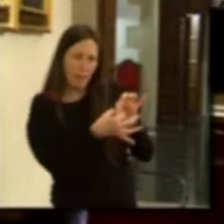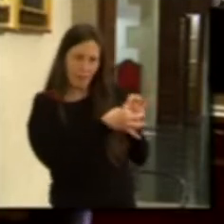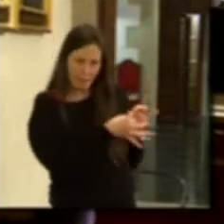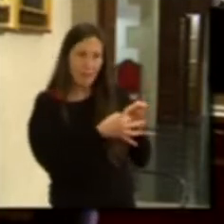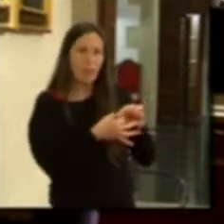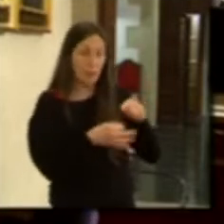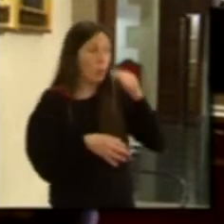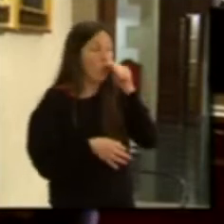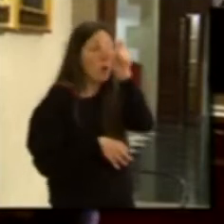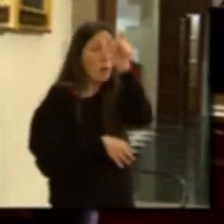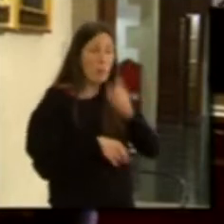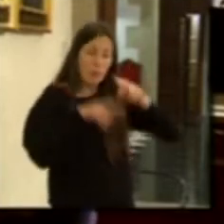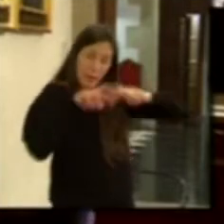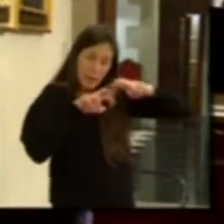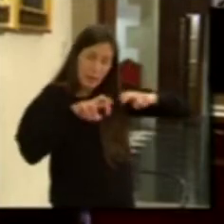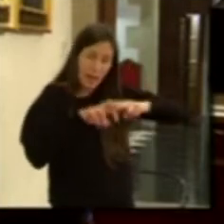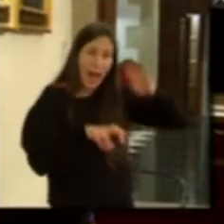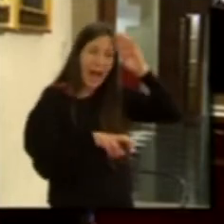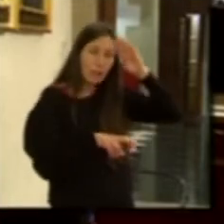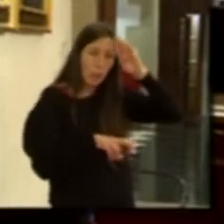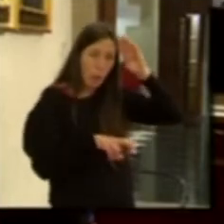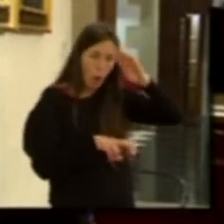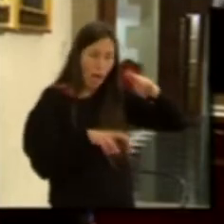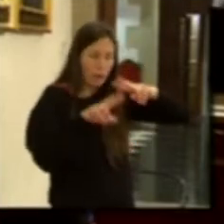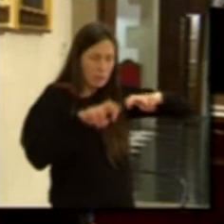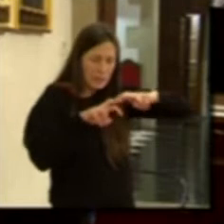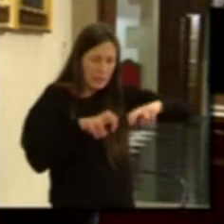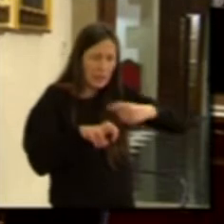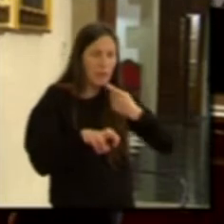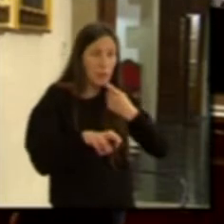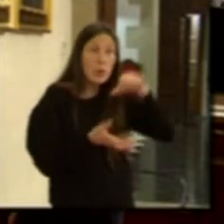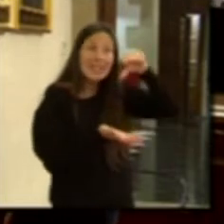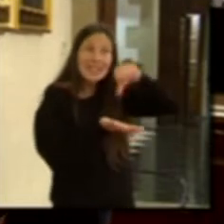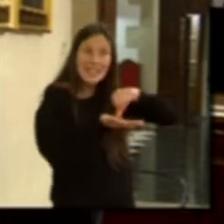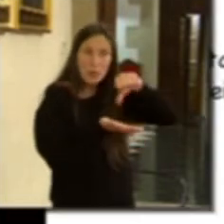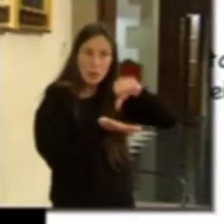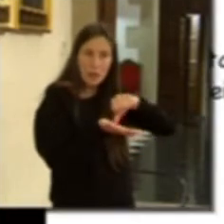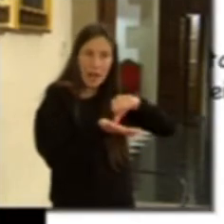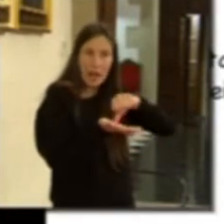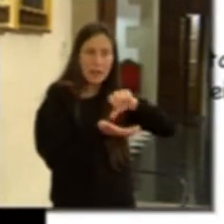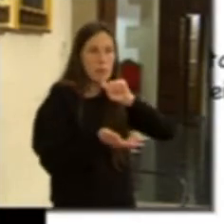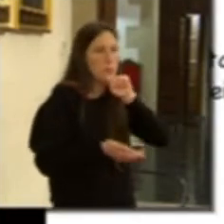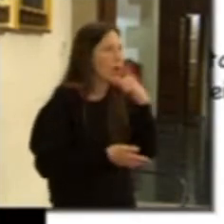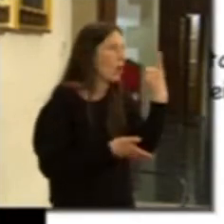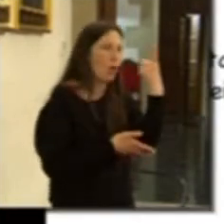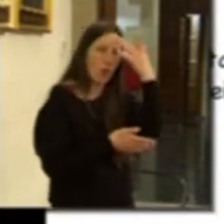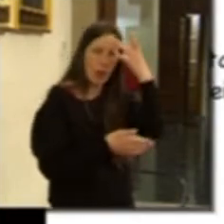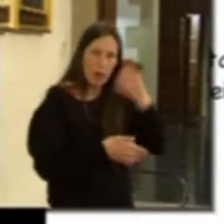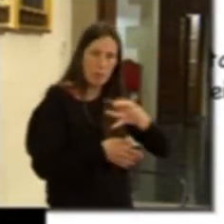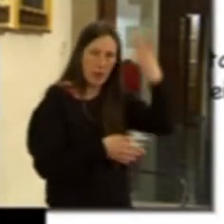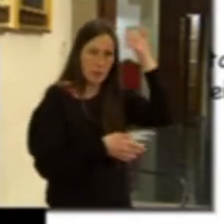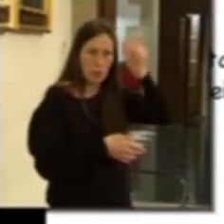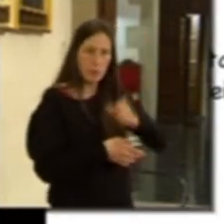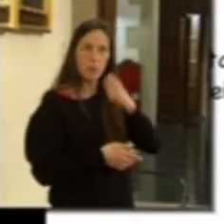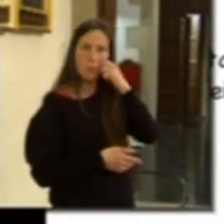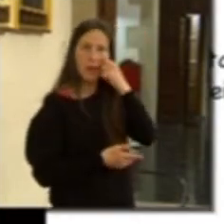antropòleg que fa uns quants anys ja va dir, potser una mica exageradament, la ciutat és el millor invent de la humanitat. Les